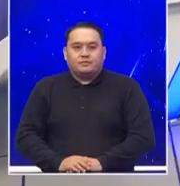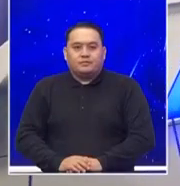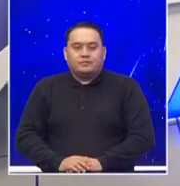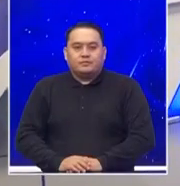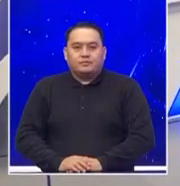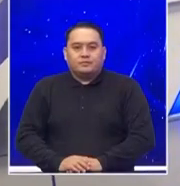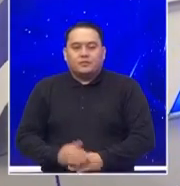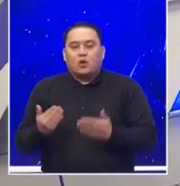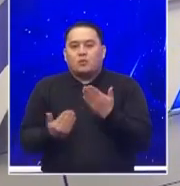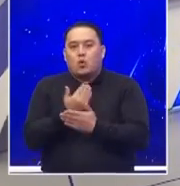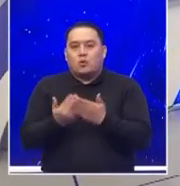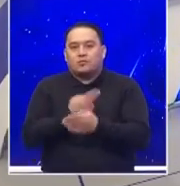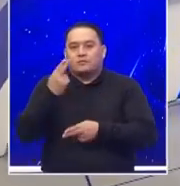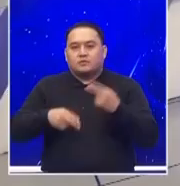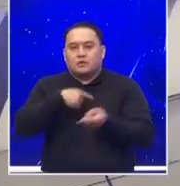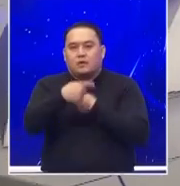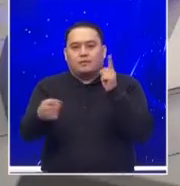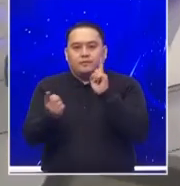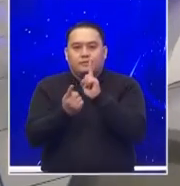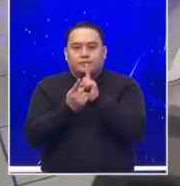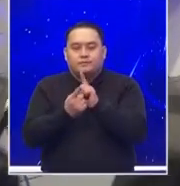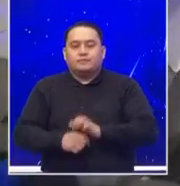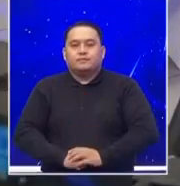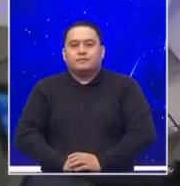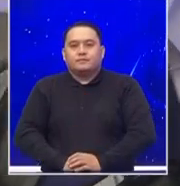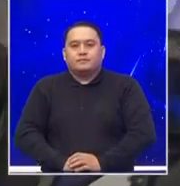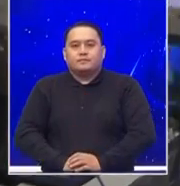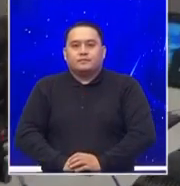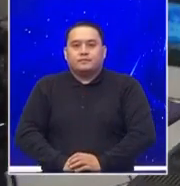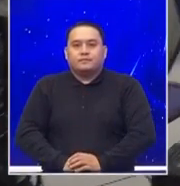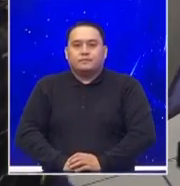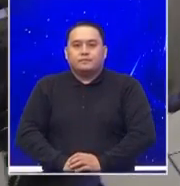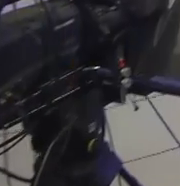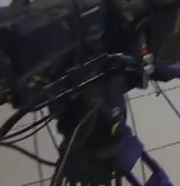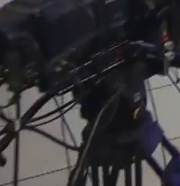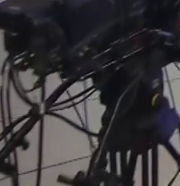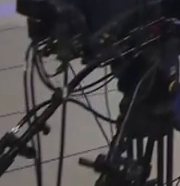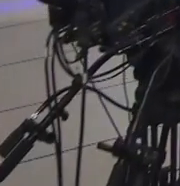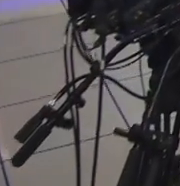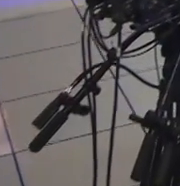Қадірменді көрермен, бүгінгі айтар ақпараттар легі осы болды. Келер күні амандықта ауышайық.